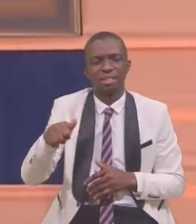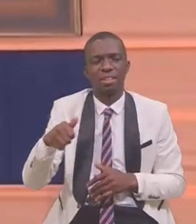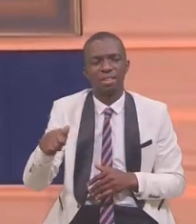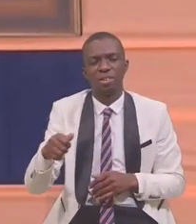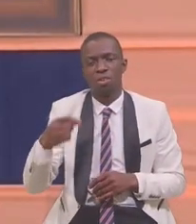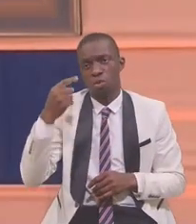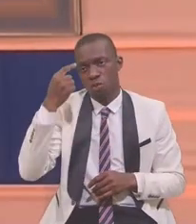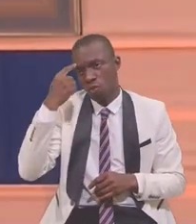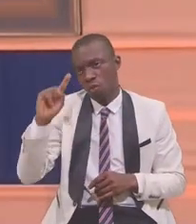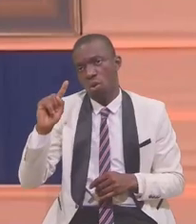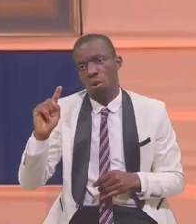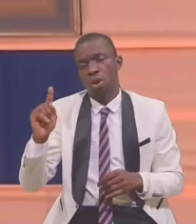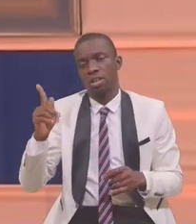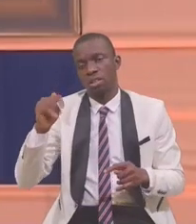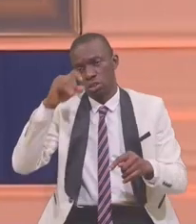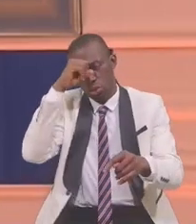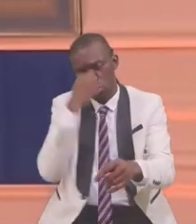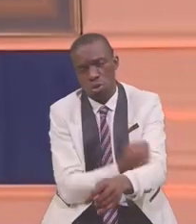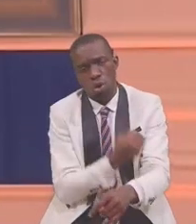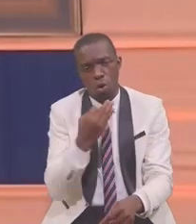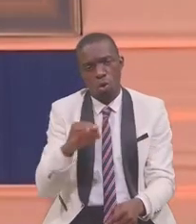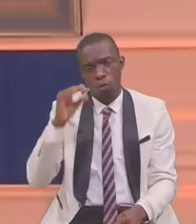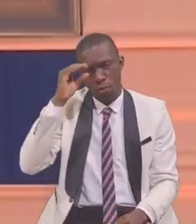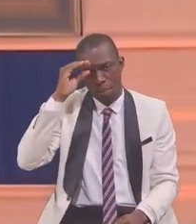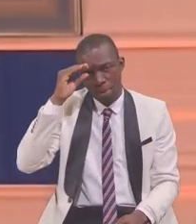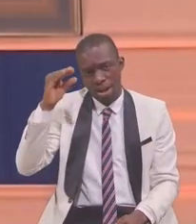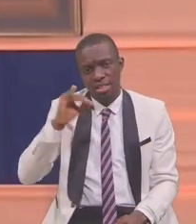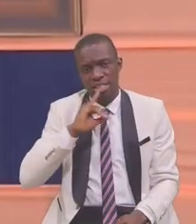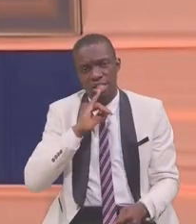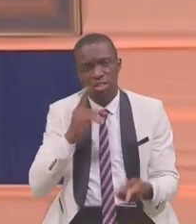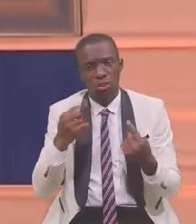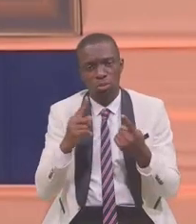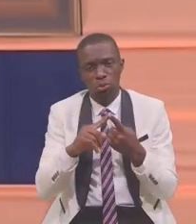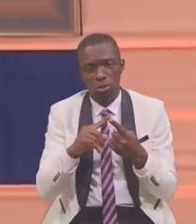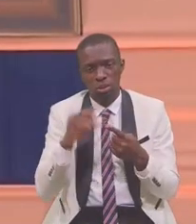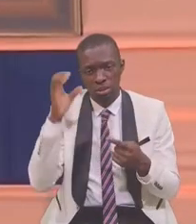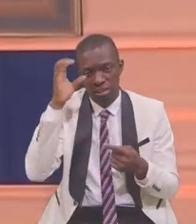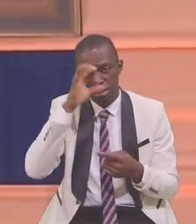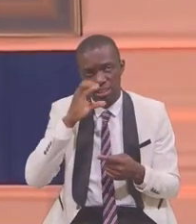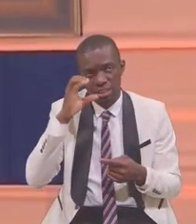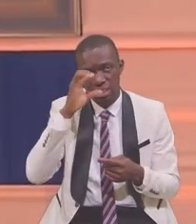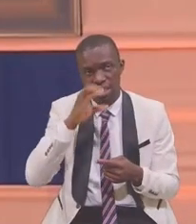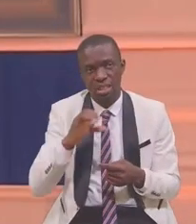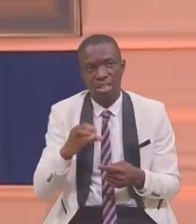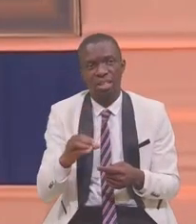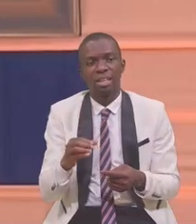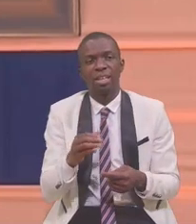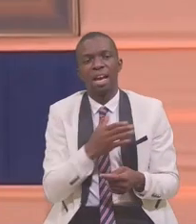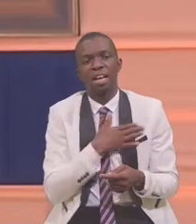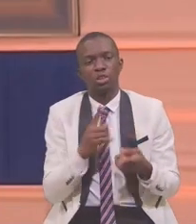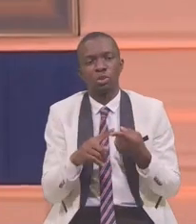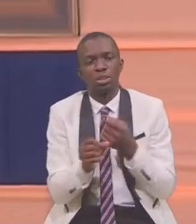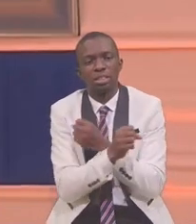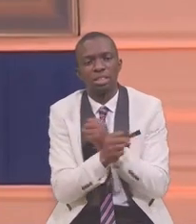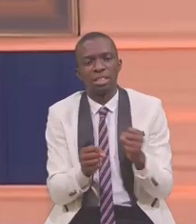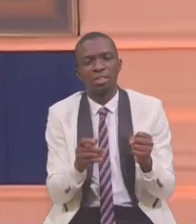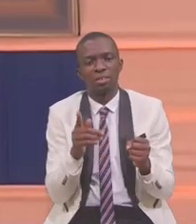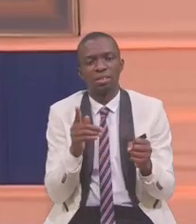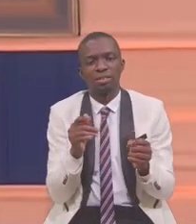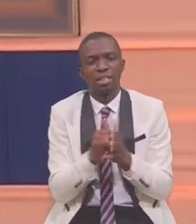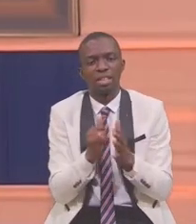Et quand le Fils de l'homme est venu chercher et sauver ce qui était perdu, c'est l'œuvre. Le Père lui a donné cette œuvre